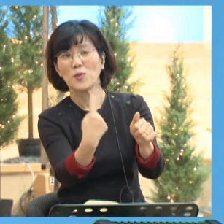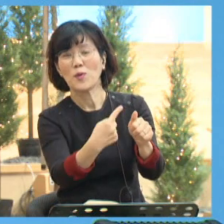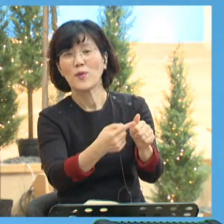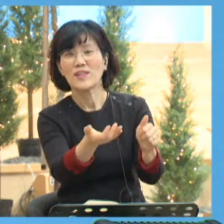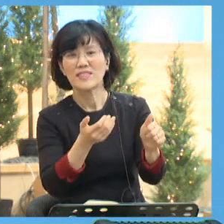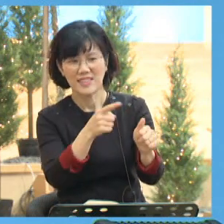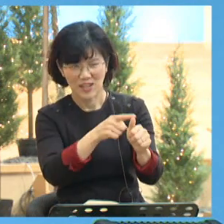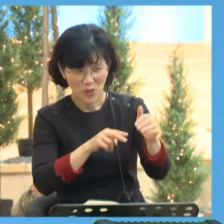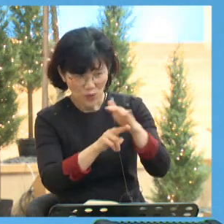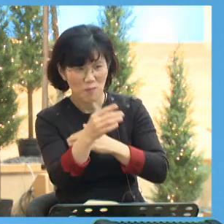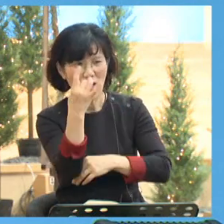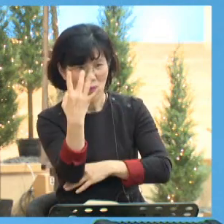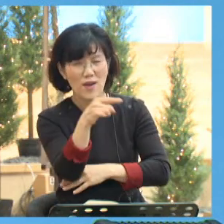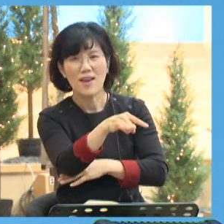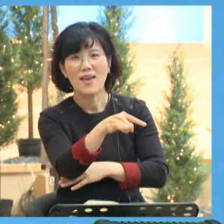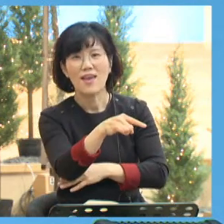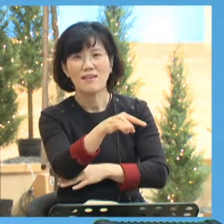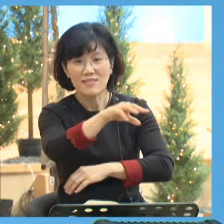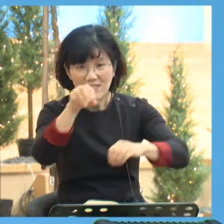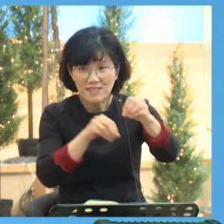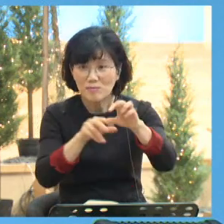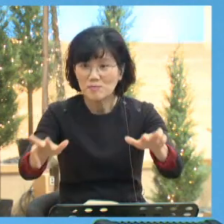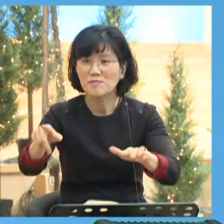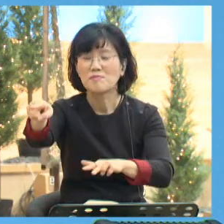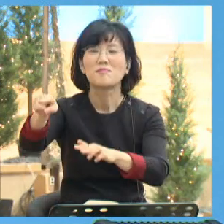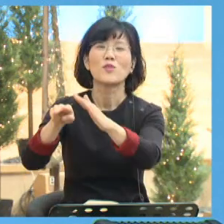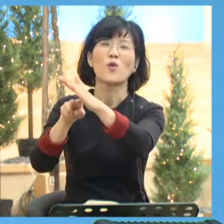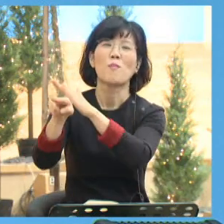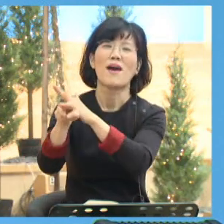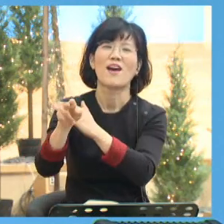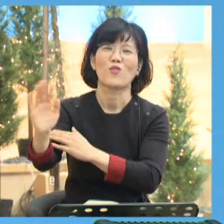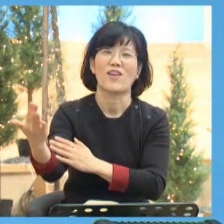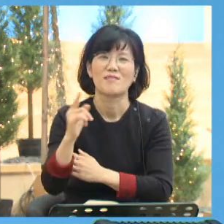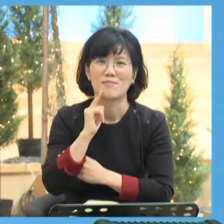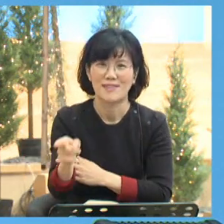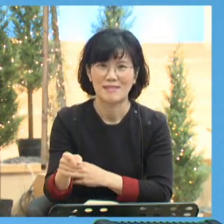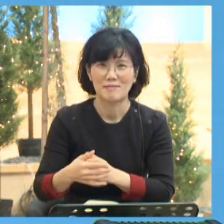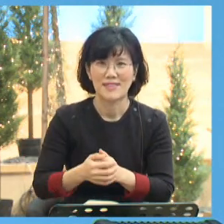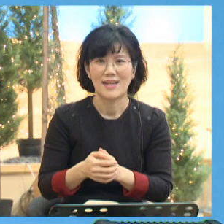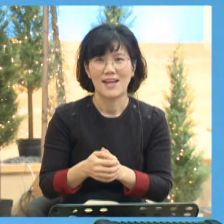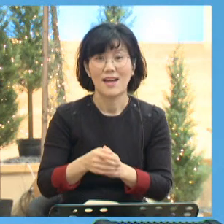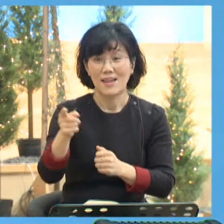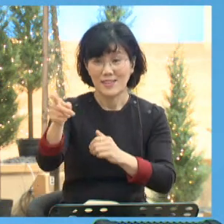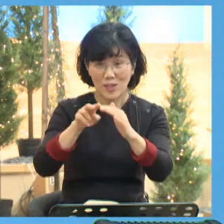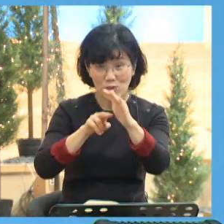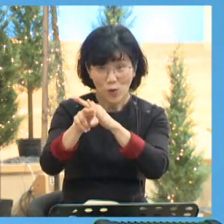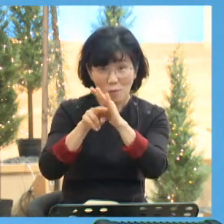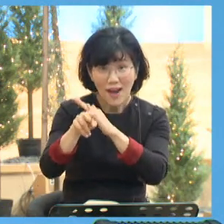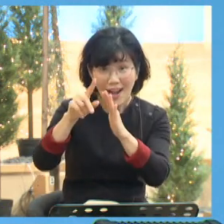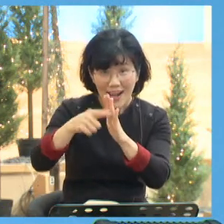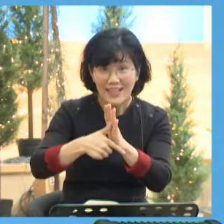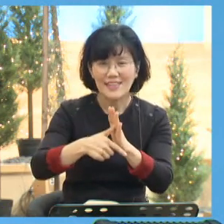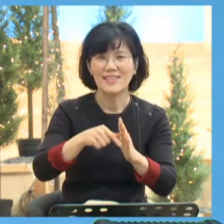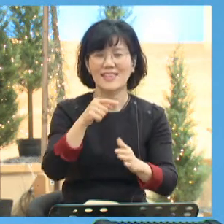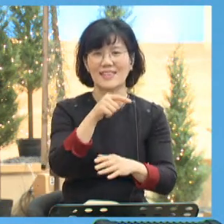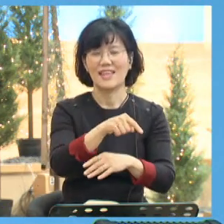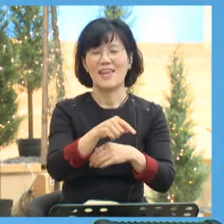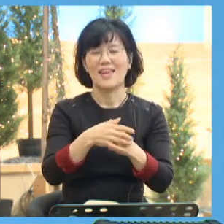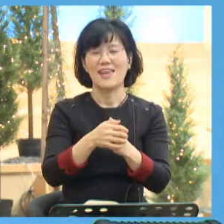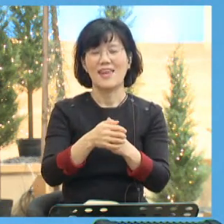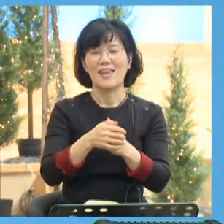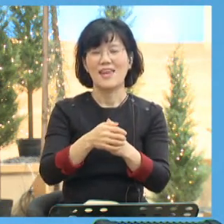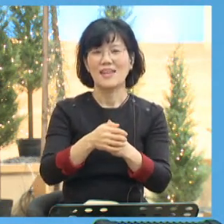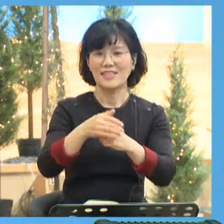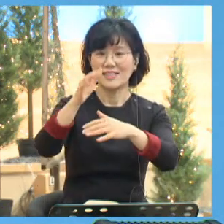했잖아요 자기 자신도 망자가 된거 그런 신세가 되요 그 도망을 하는데 에브라 이미 요단강을 건너 가야 되는